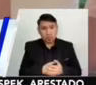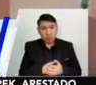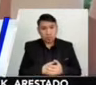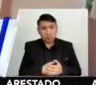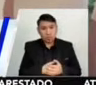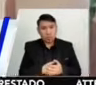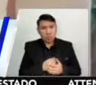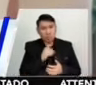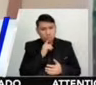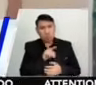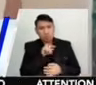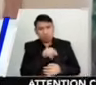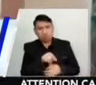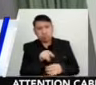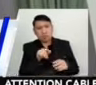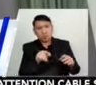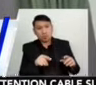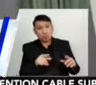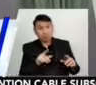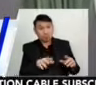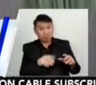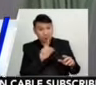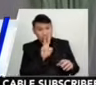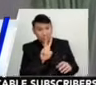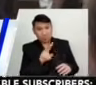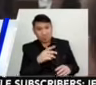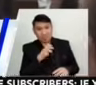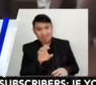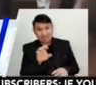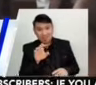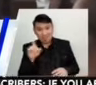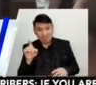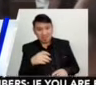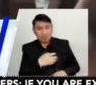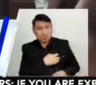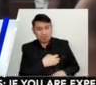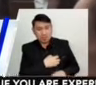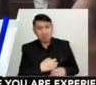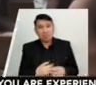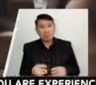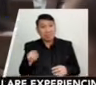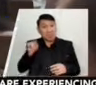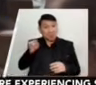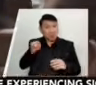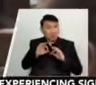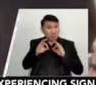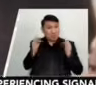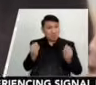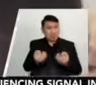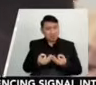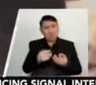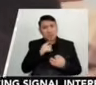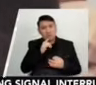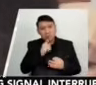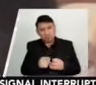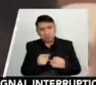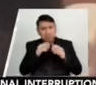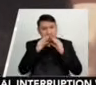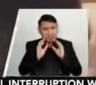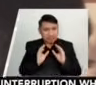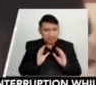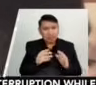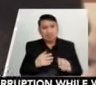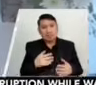ng pagluluksa, nangangamba para sa kanilang kaligtasan ang mga naulila ni Geneva. Yung unang nalaman nila na yung isa or dalawa